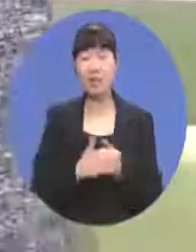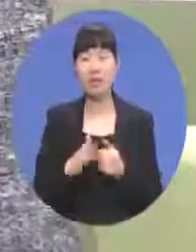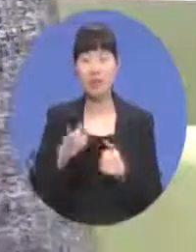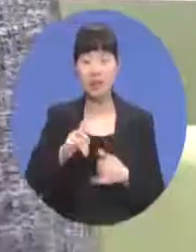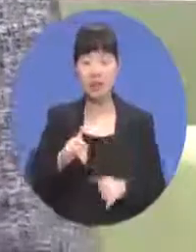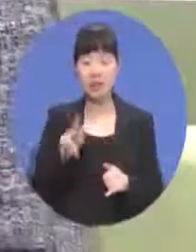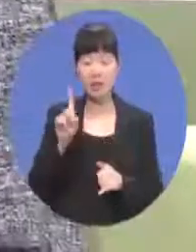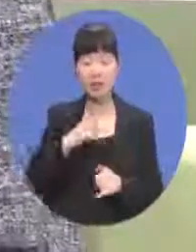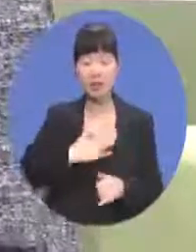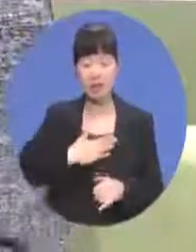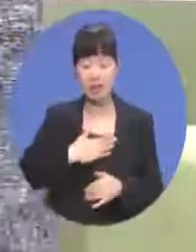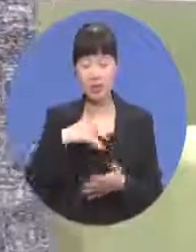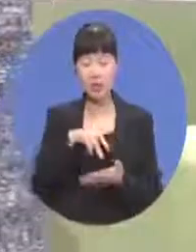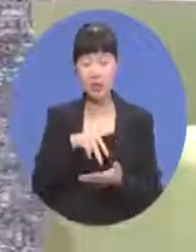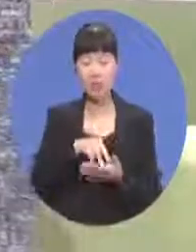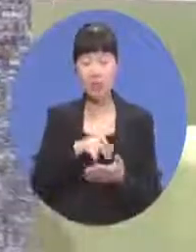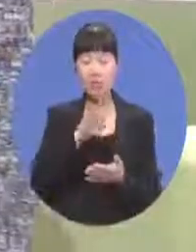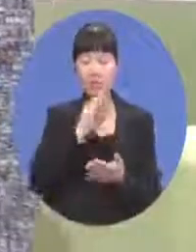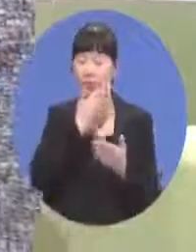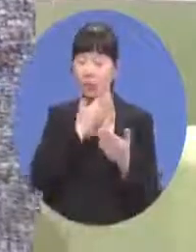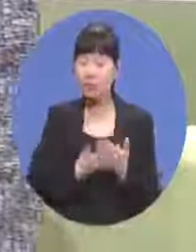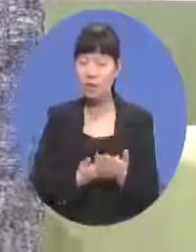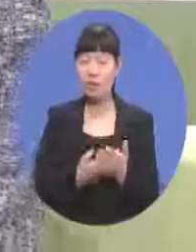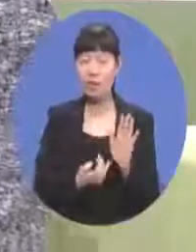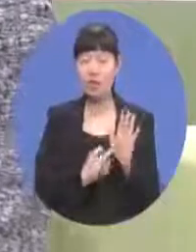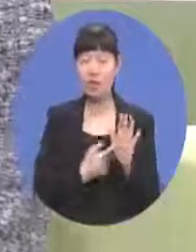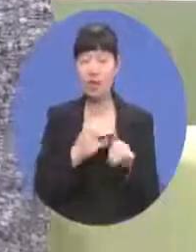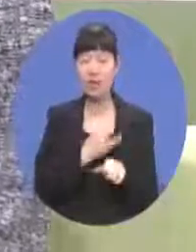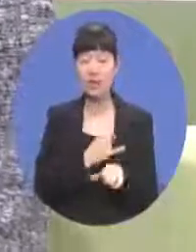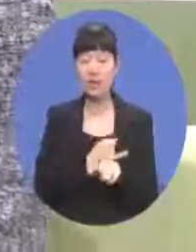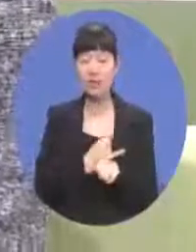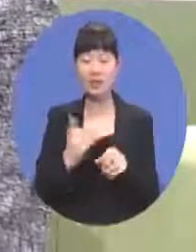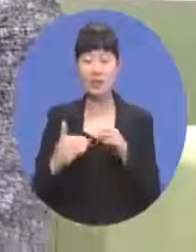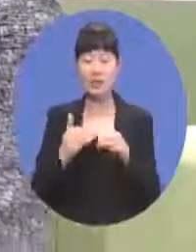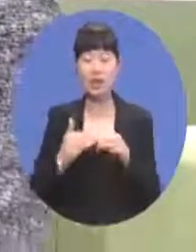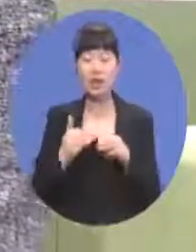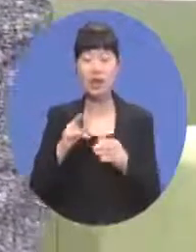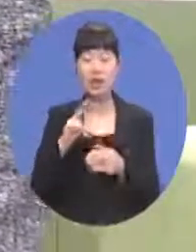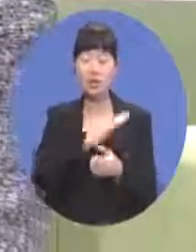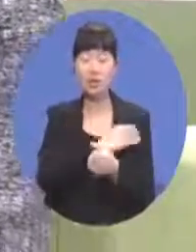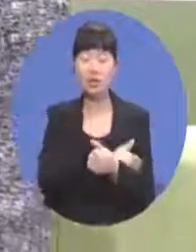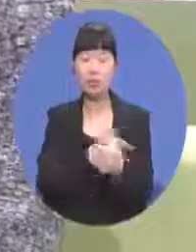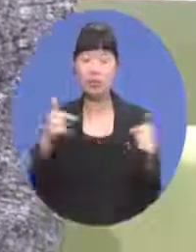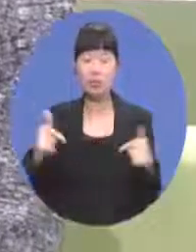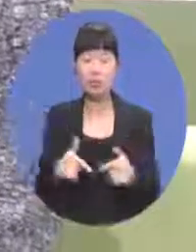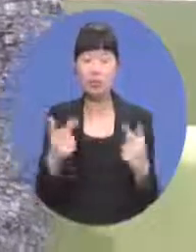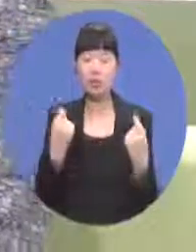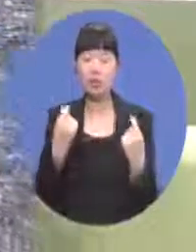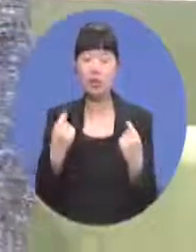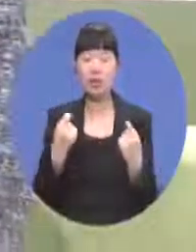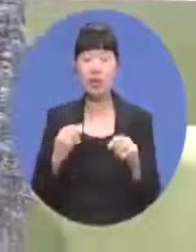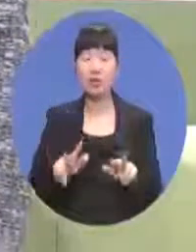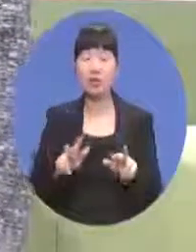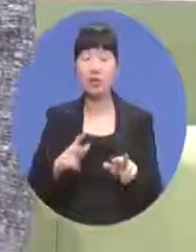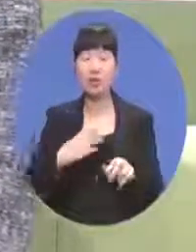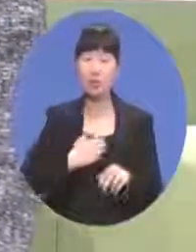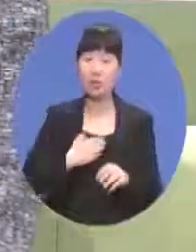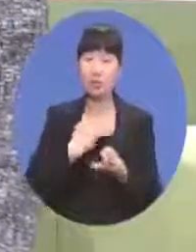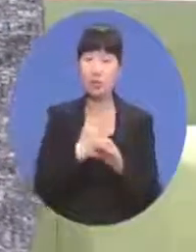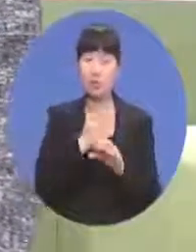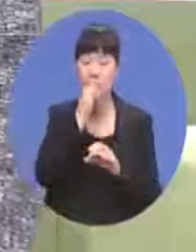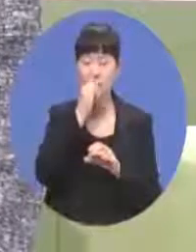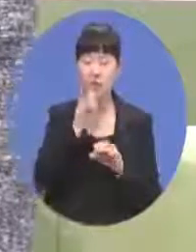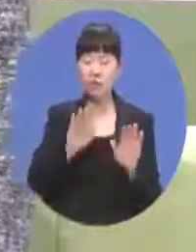어떤 정서나 정말 중요한 것들을 표현하는 의사소통 능력은 줄어드는 거거든요. 네. 근데 요즘 굉장히 많이 걱정이 되는 경우가